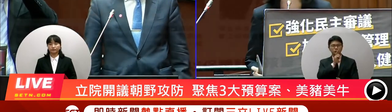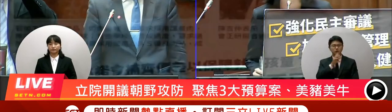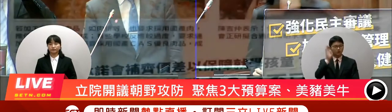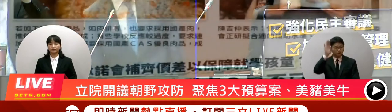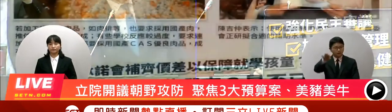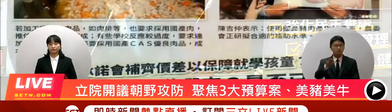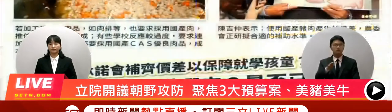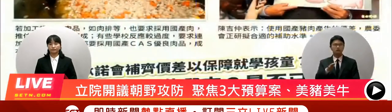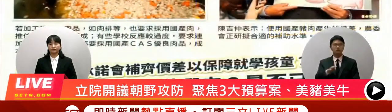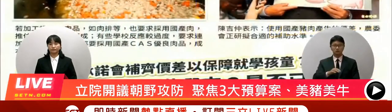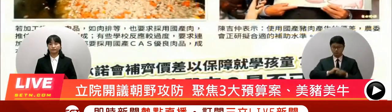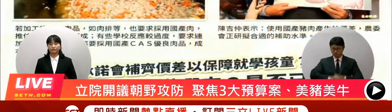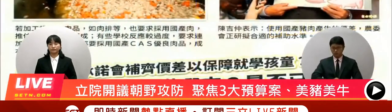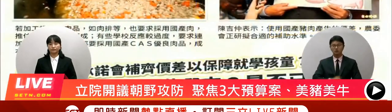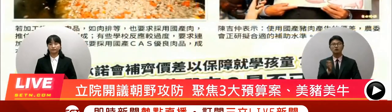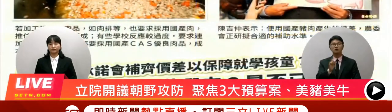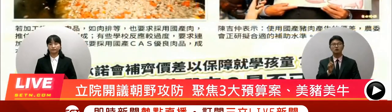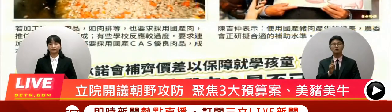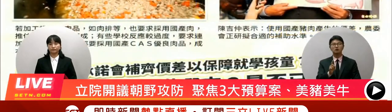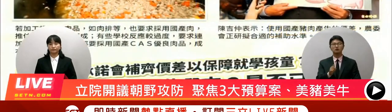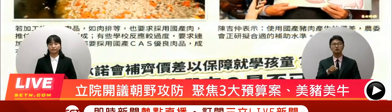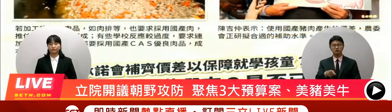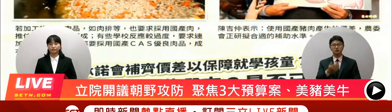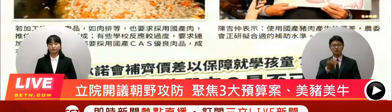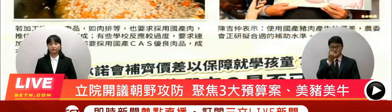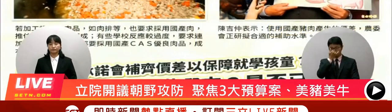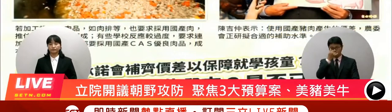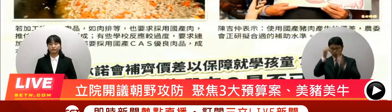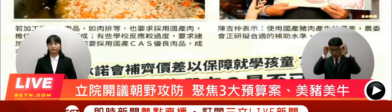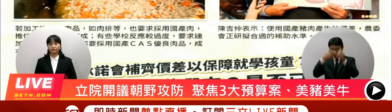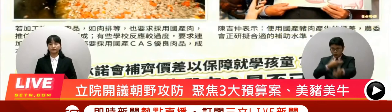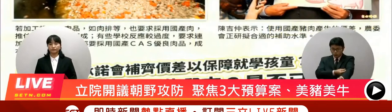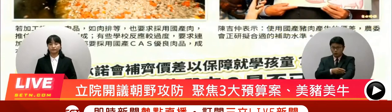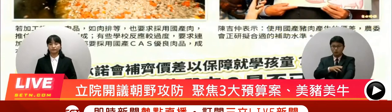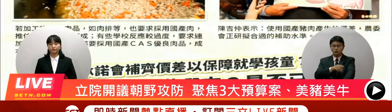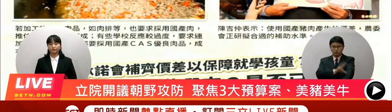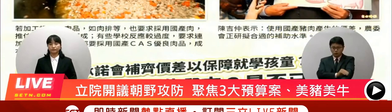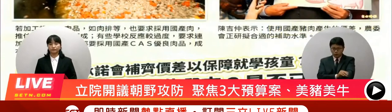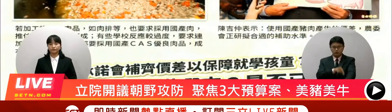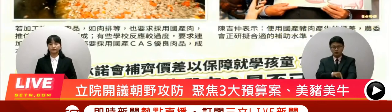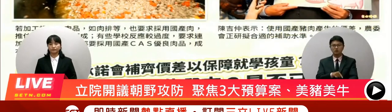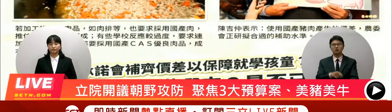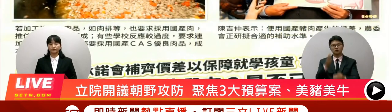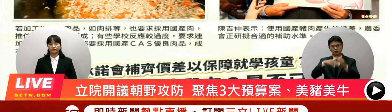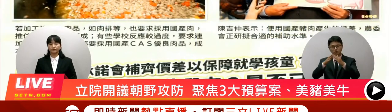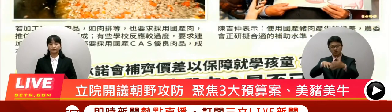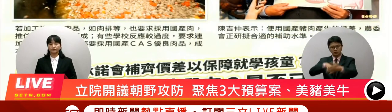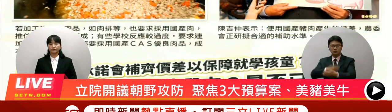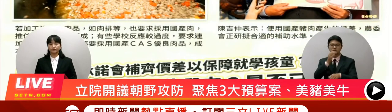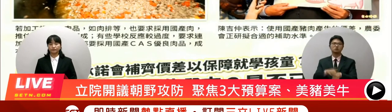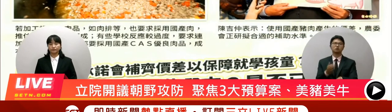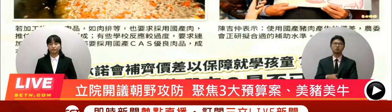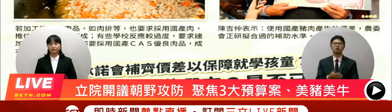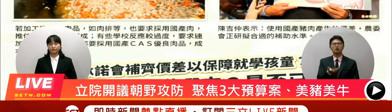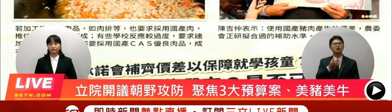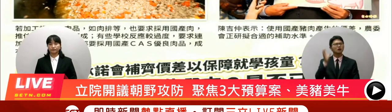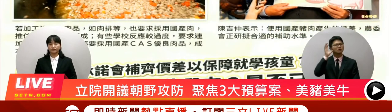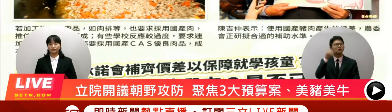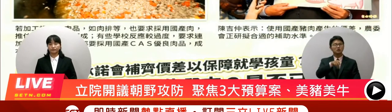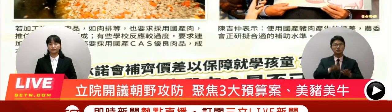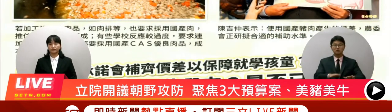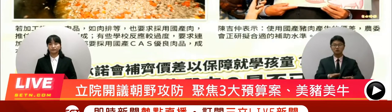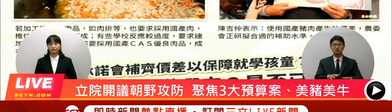未来会保障我们的，含有莱克多巴胺的牛肉猪肉不会进到校园里面去。但是我们可以知道，刚刚提到，我们也听到说，现在目前的落